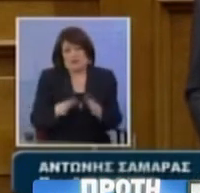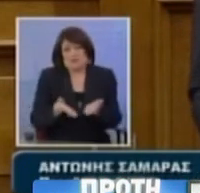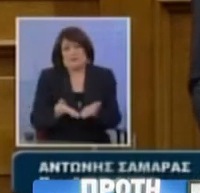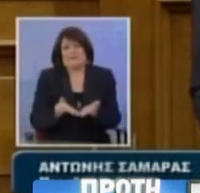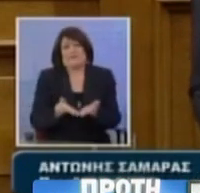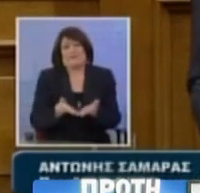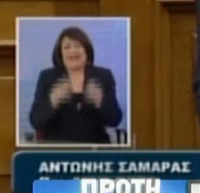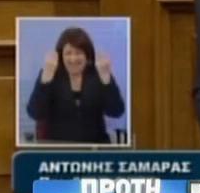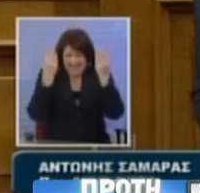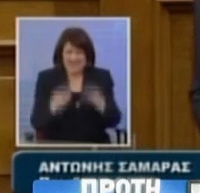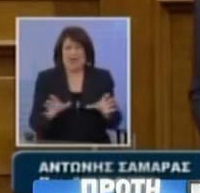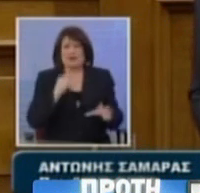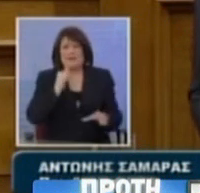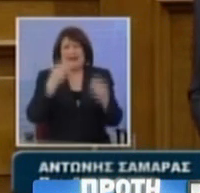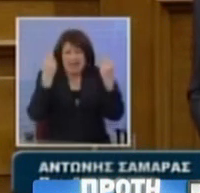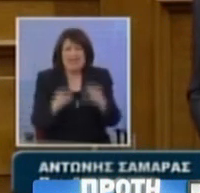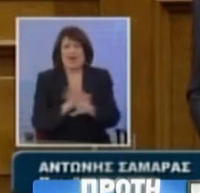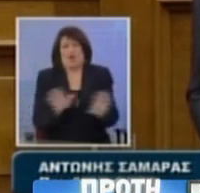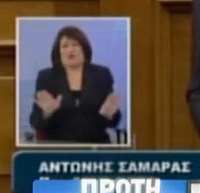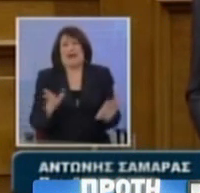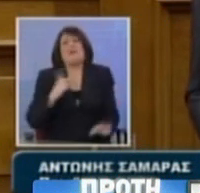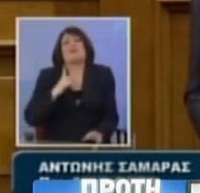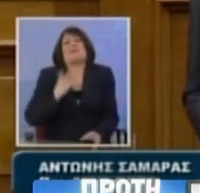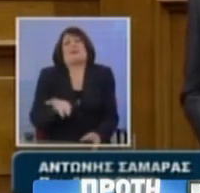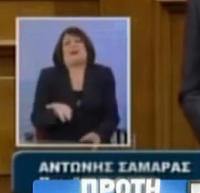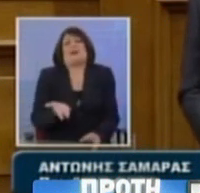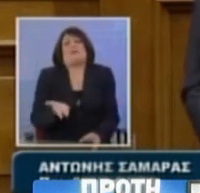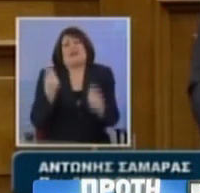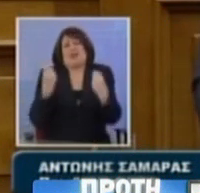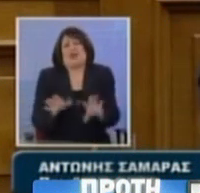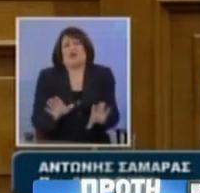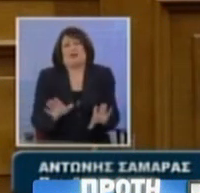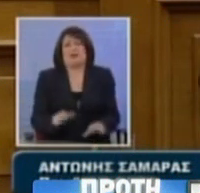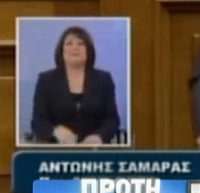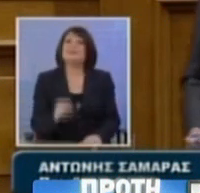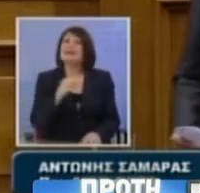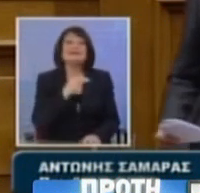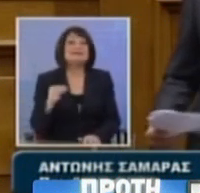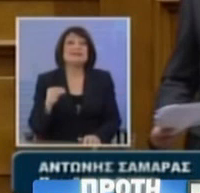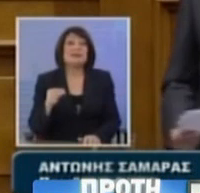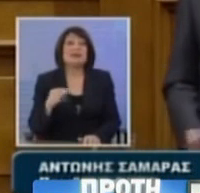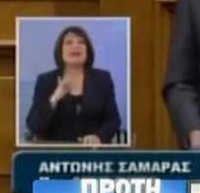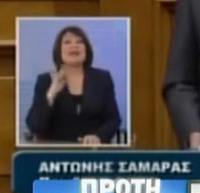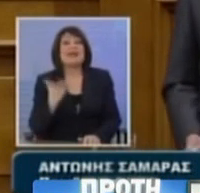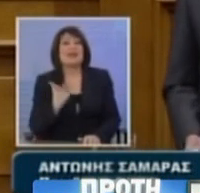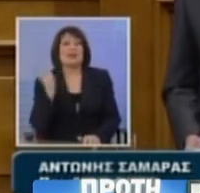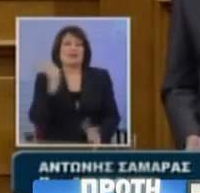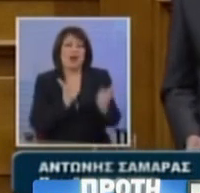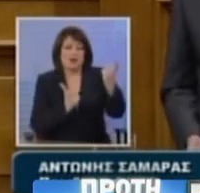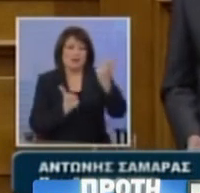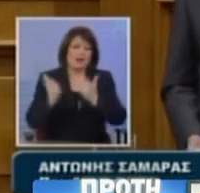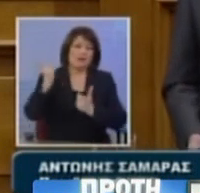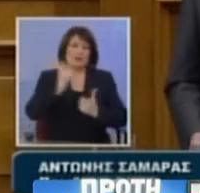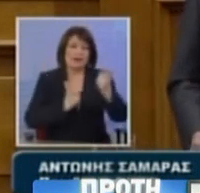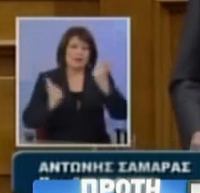ήταν χειρότερα πάντοτε από τις προβλέψεις. Και αυτό σήμαινε είτε μεγαλύτερο δανεισμό που είσαι υποχρεωμένος